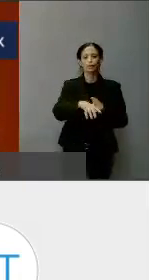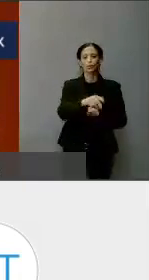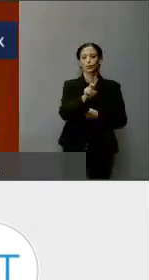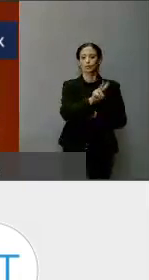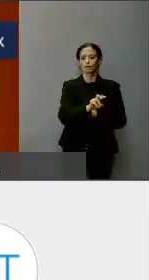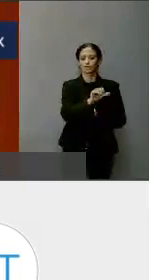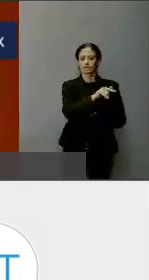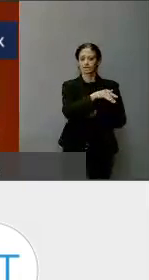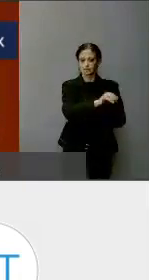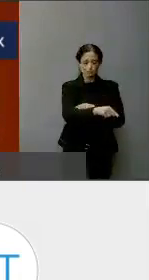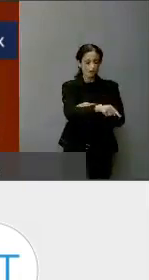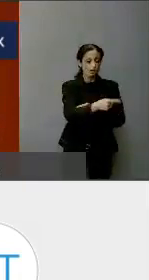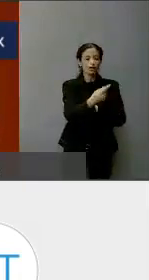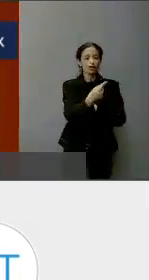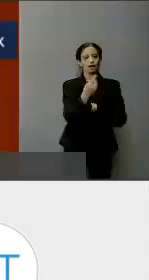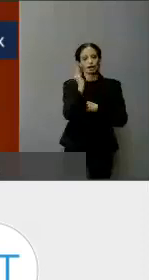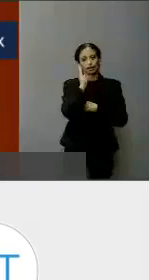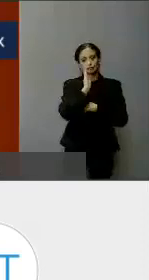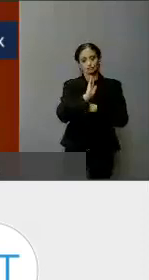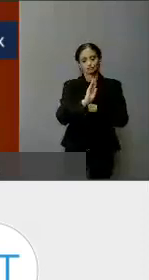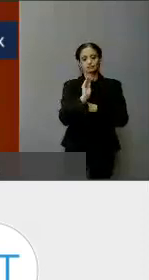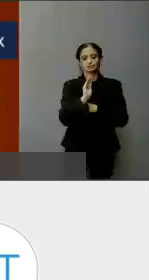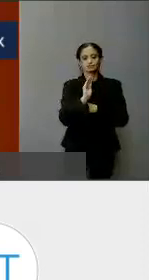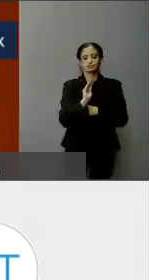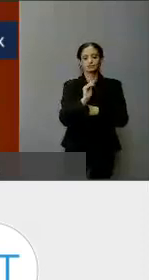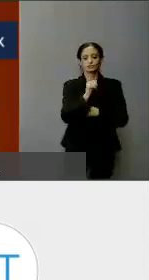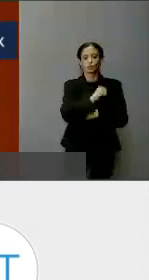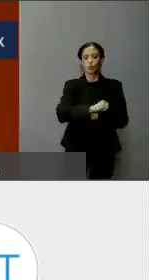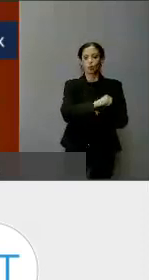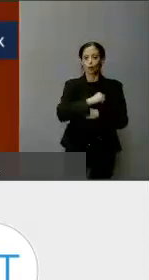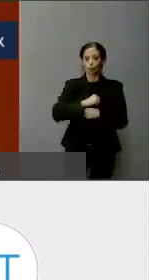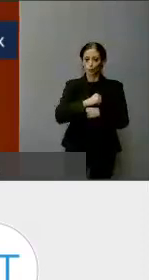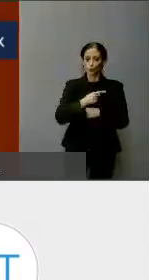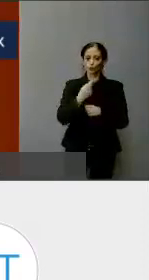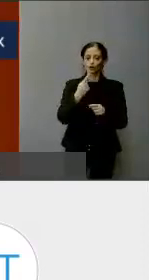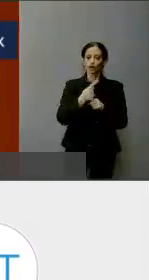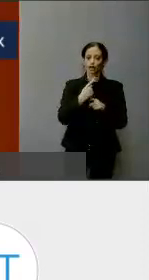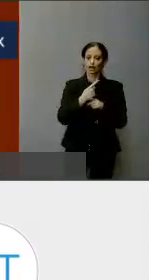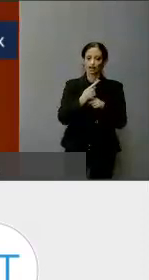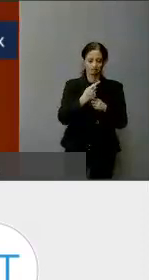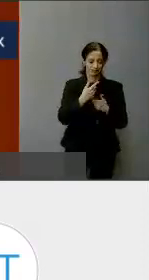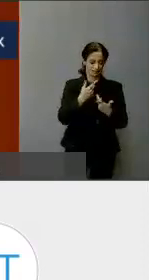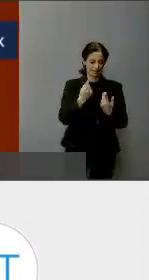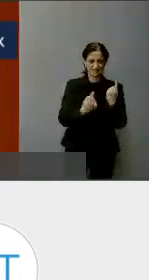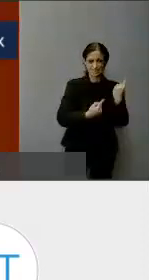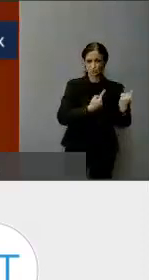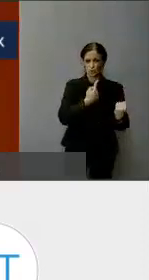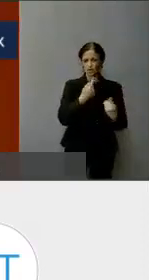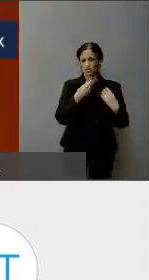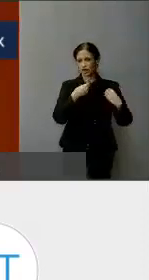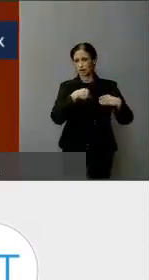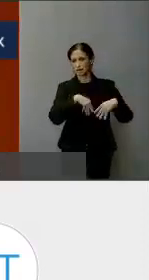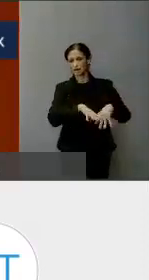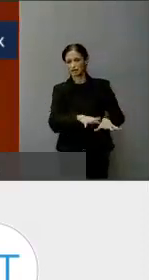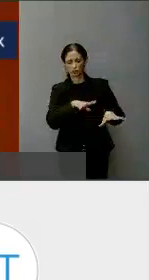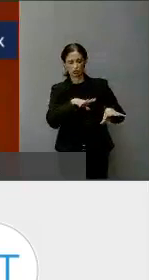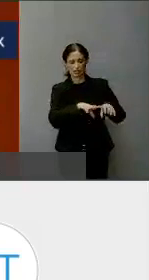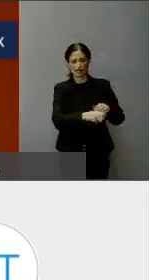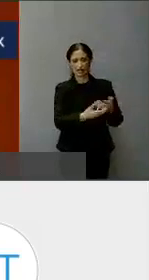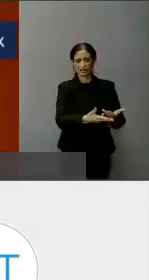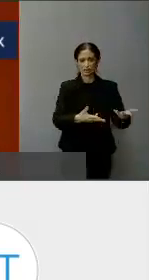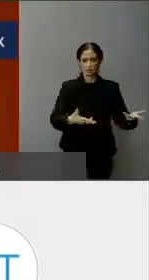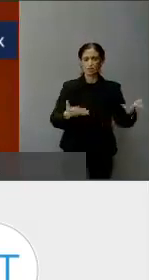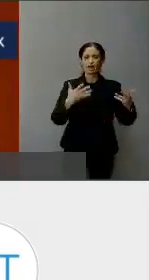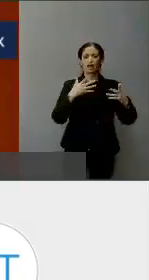il quale si intende chiedere al comune di affrontare i fenomeni di abbandono degrado ambientale territoriale fisico demografico del